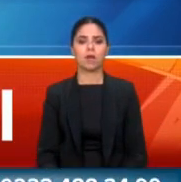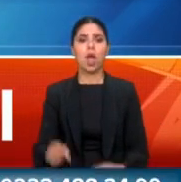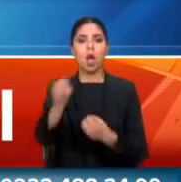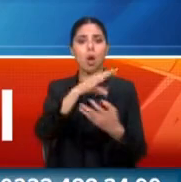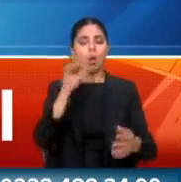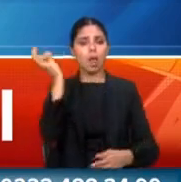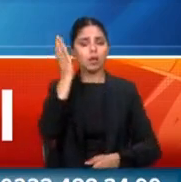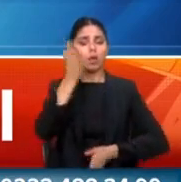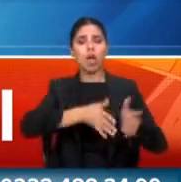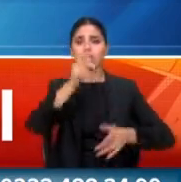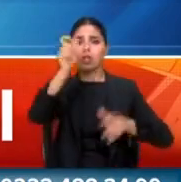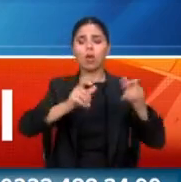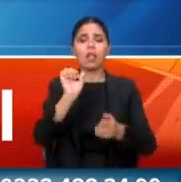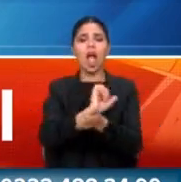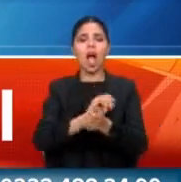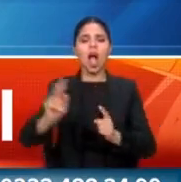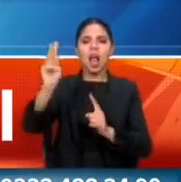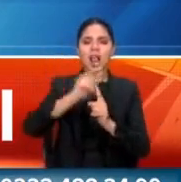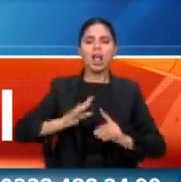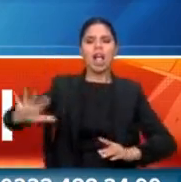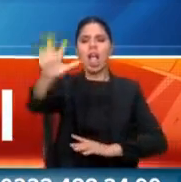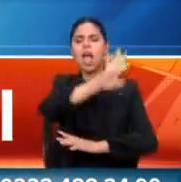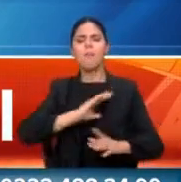Olayı duyan mahalleli de aileye katıldı.